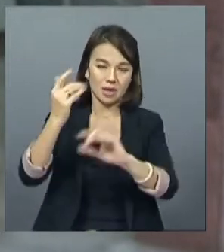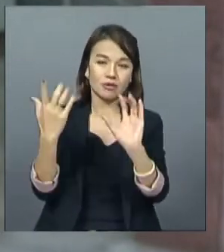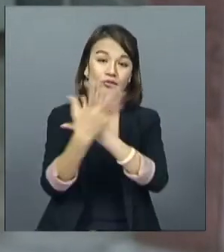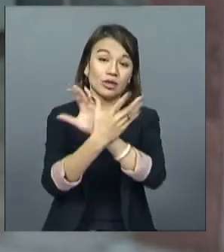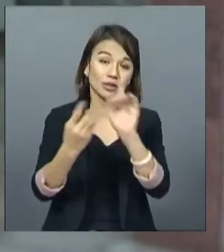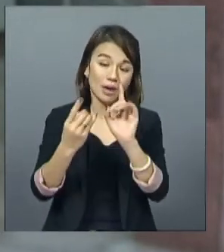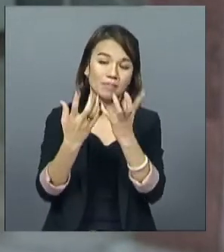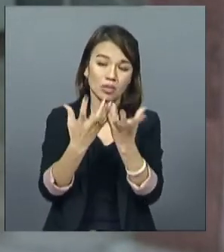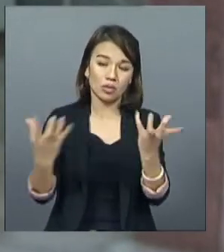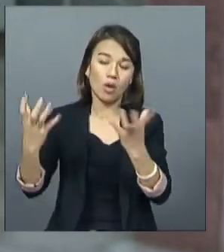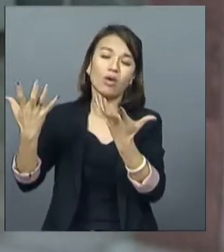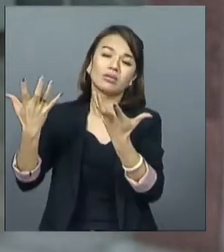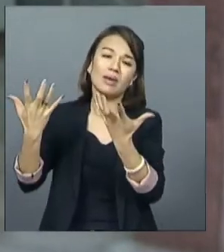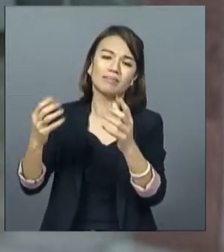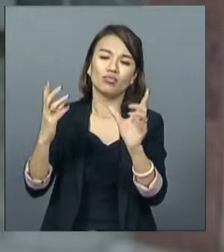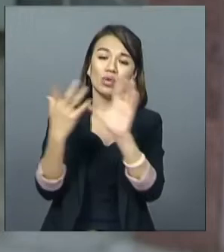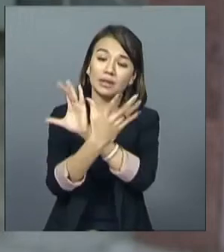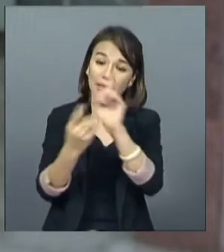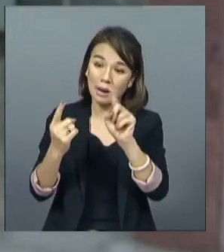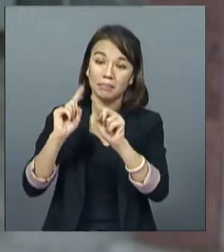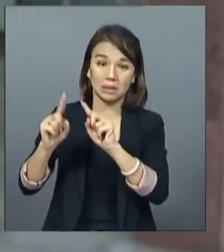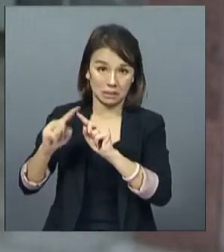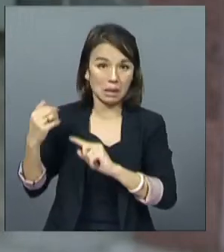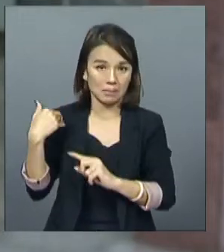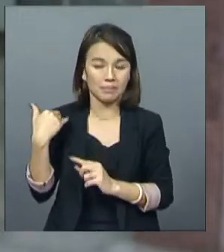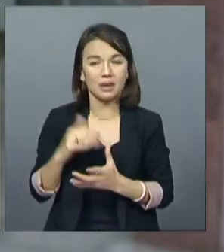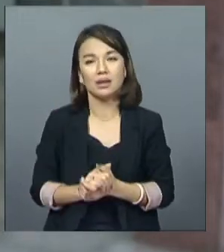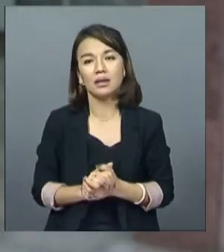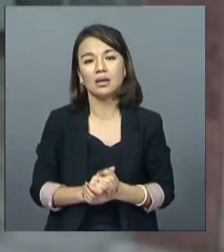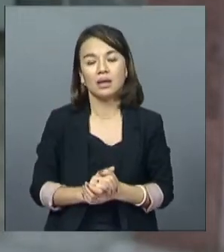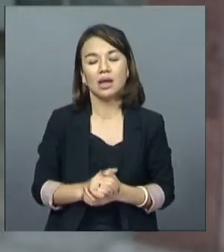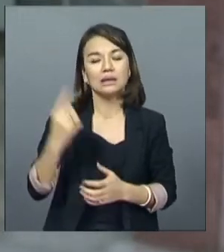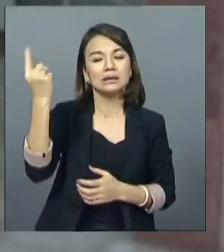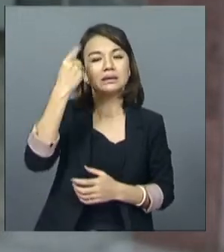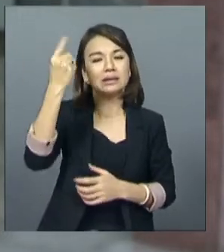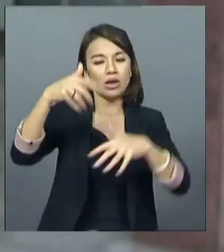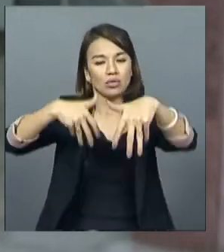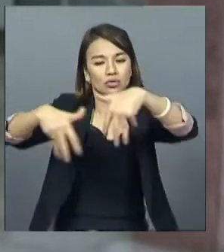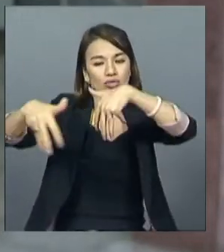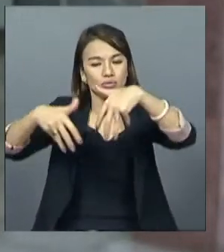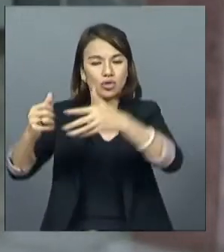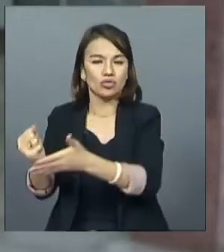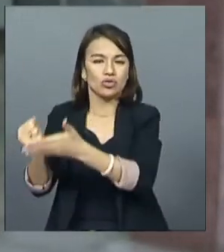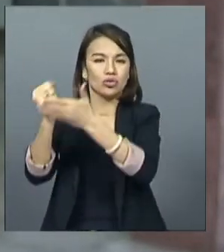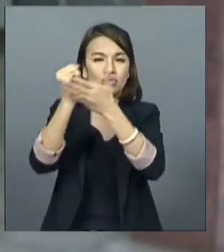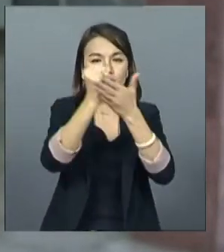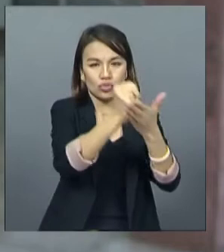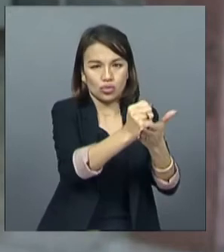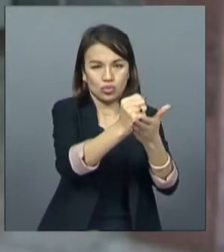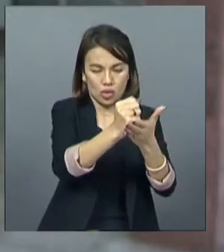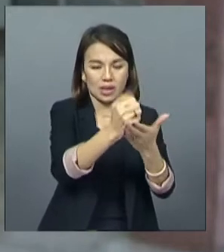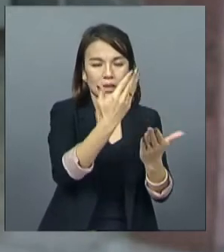ากรทางธรรมชาตินะคะเพราะฉะนั้นเนี่ยการใช้การท่องเที่ยวชุมชนไปช่วยในเรื่องของการสร้าง